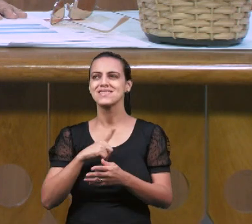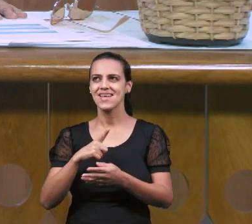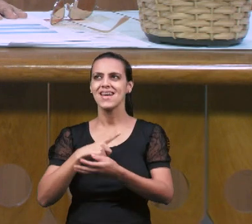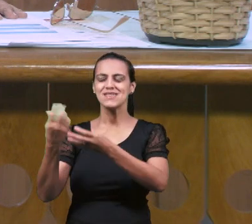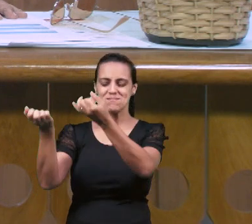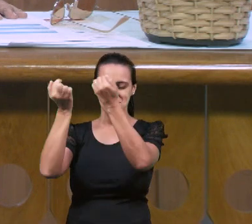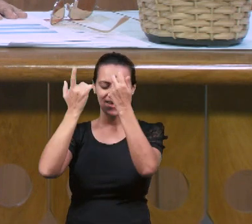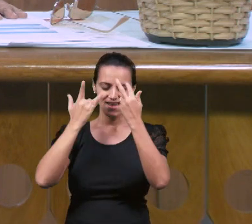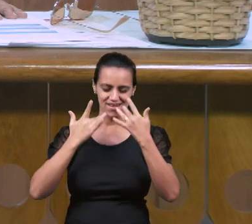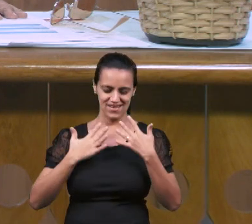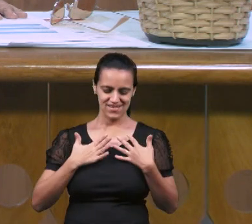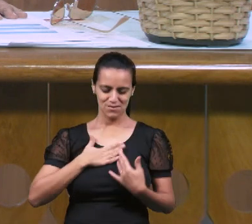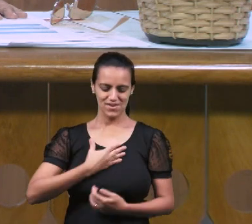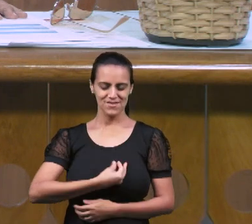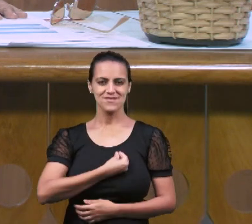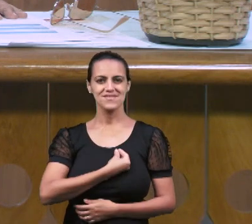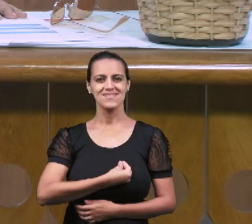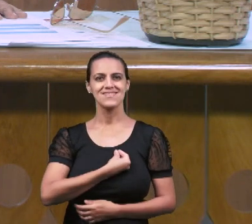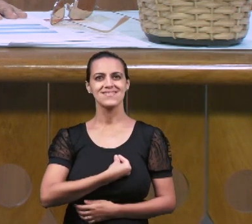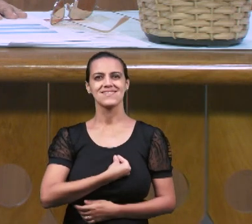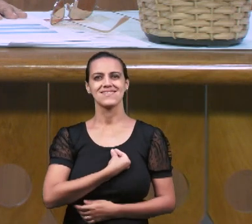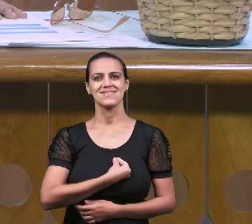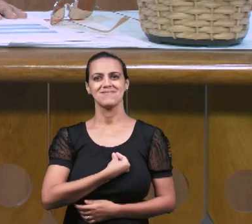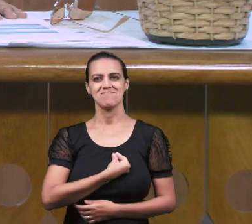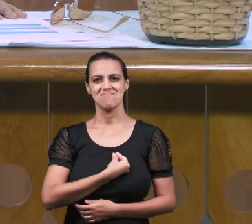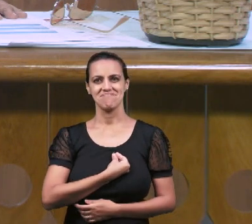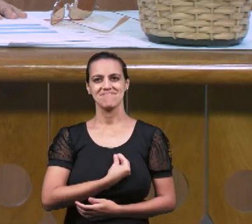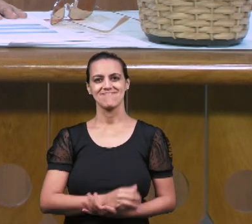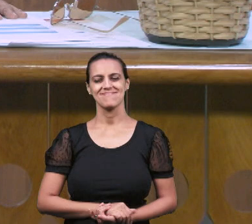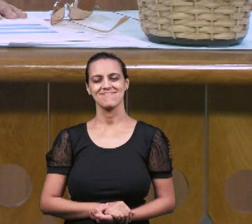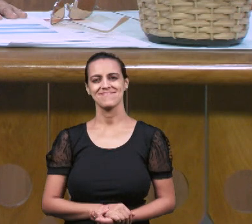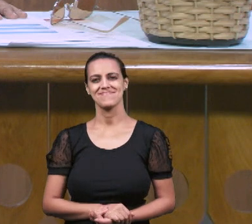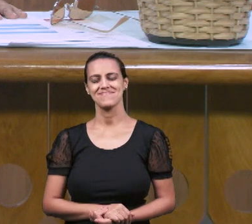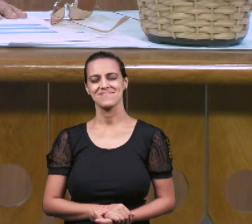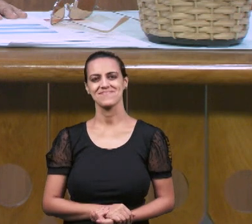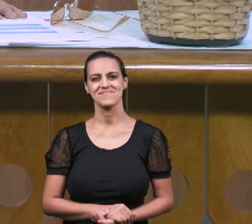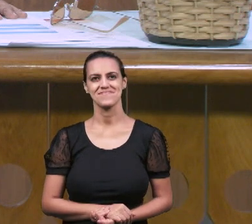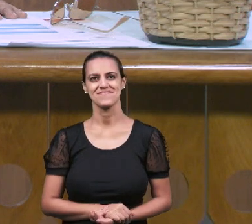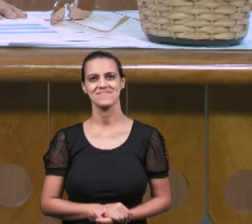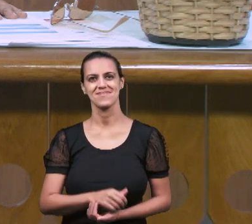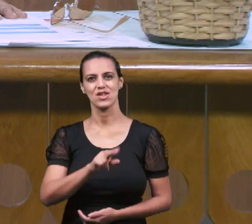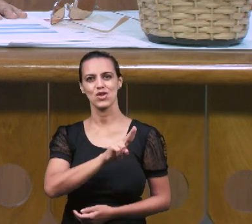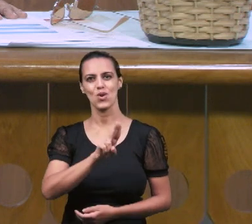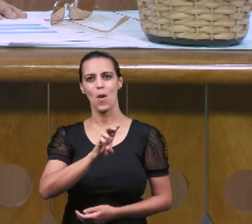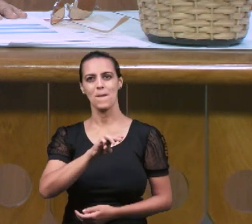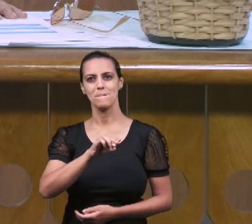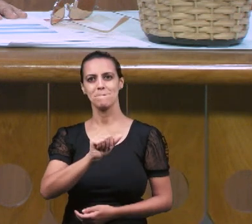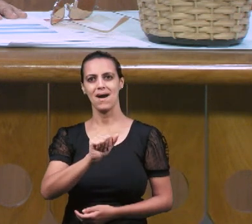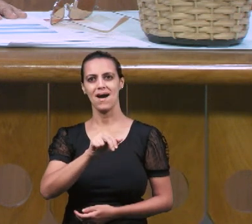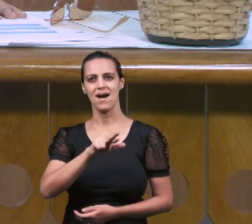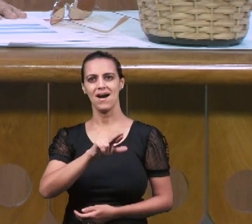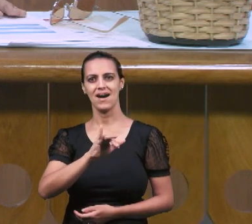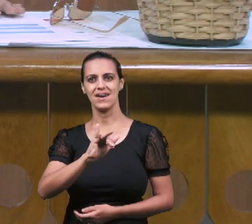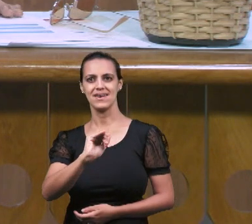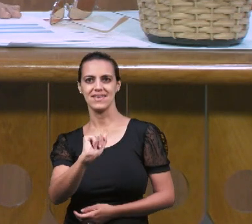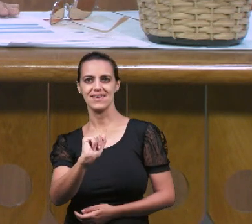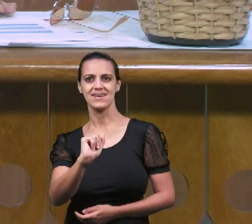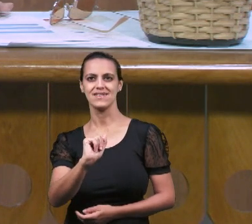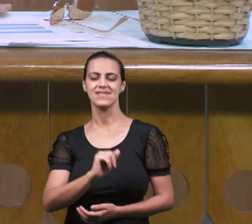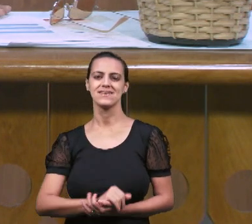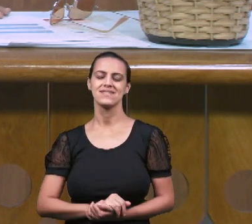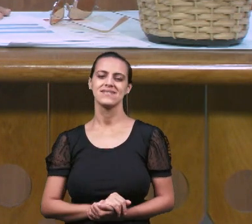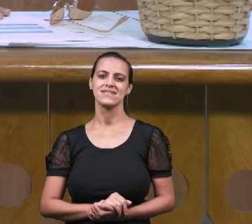Et je commençais à voir des grandes bénédictions dans ma vie. Maria de Mendes, cette sœur,